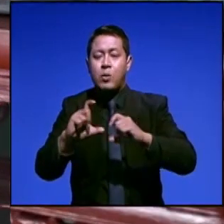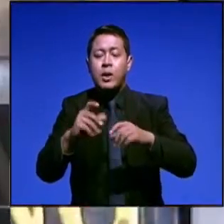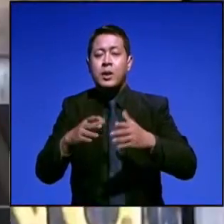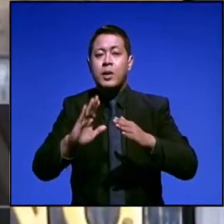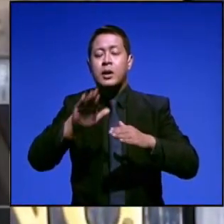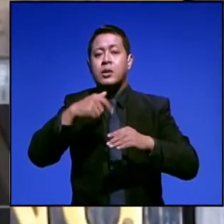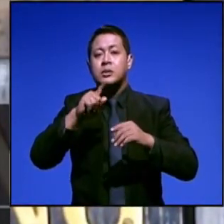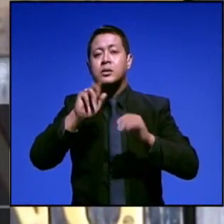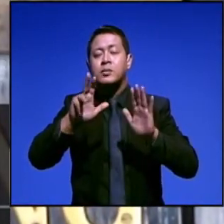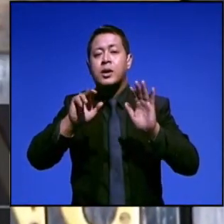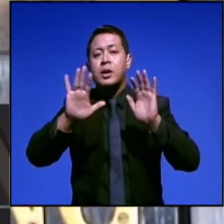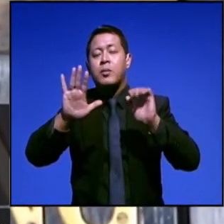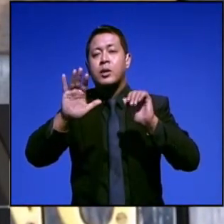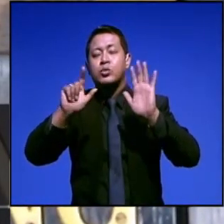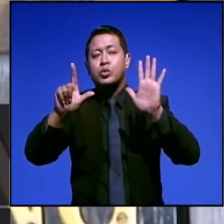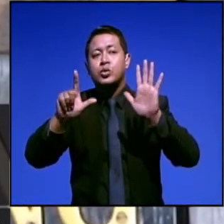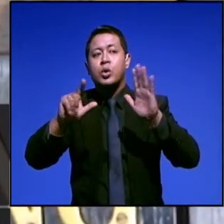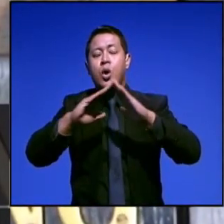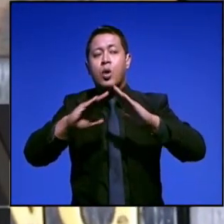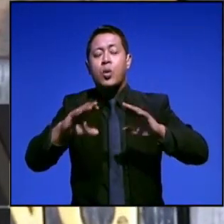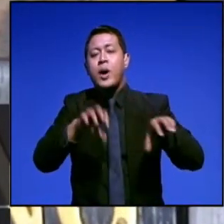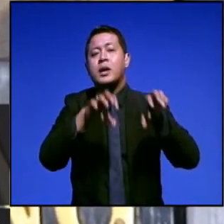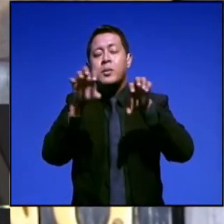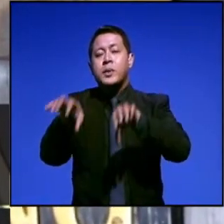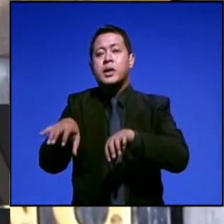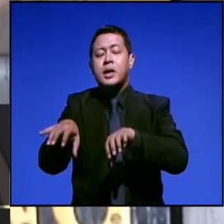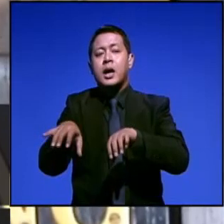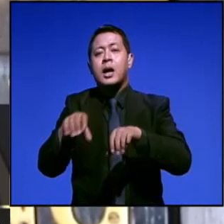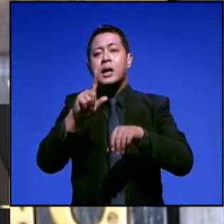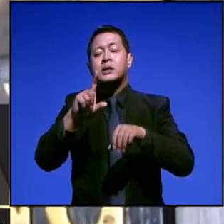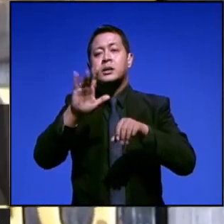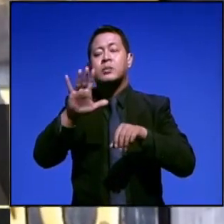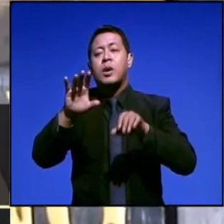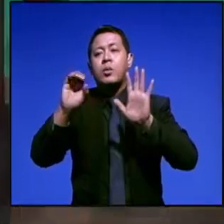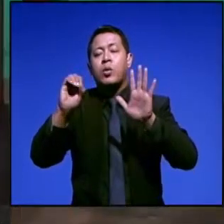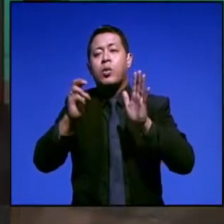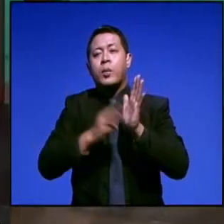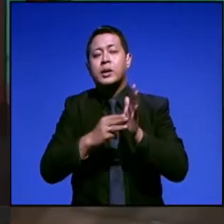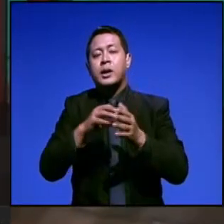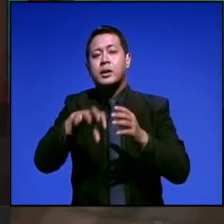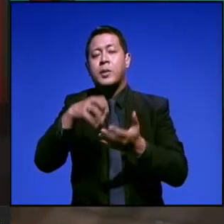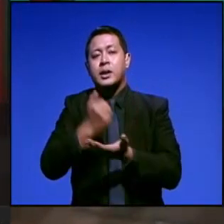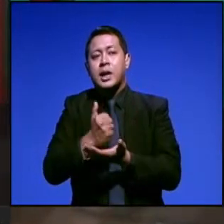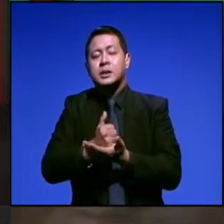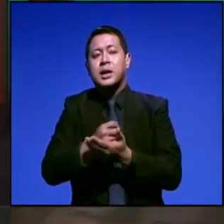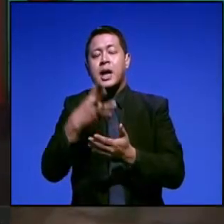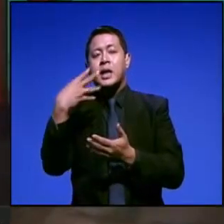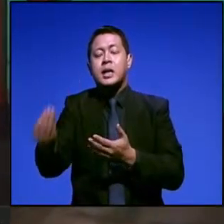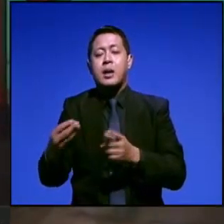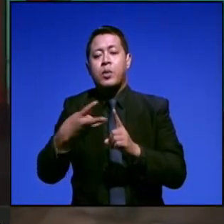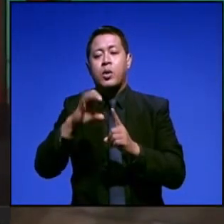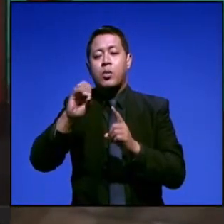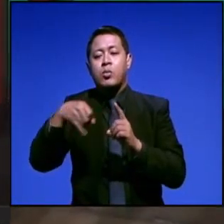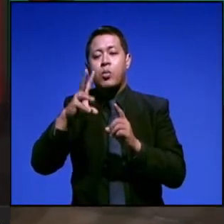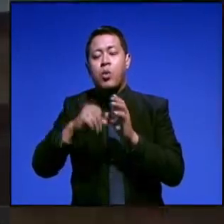tahun 1957, rumah dipindahkan di lokasi yang berada 150 meter dari tempat aslinya di Kampung Bojong,